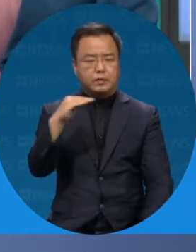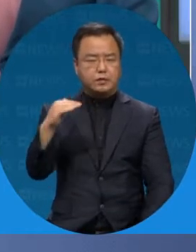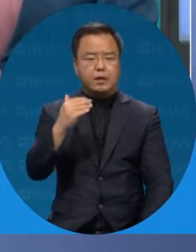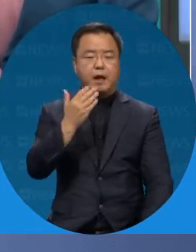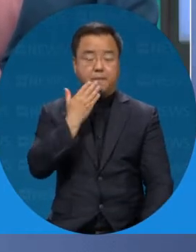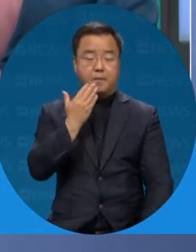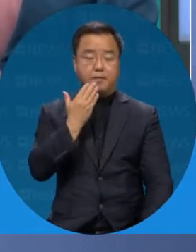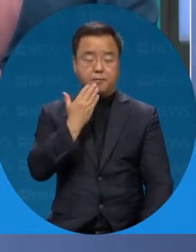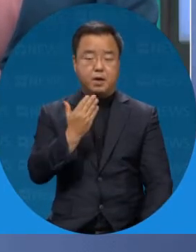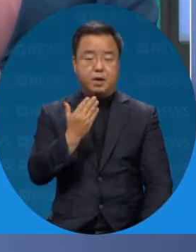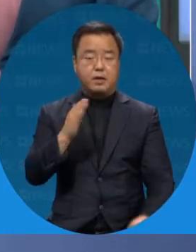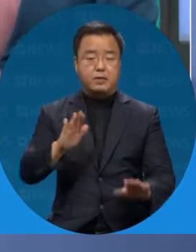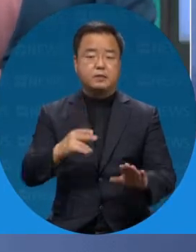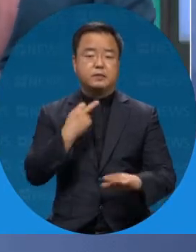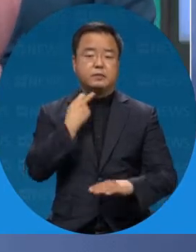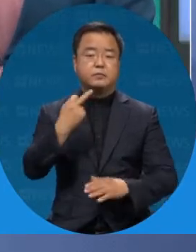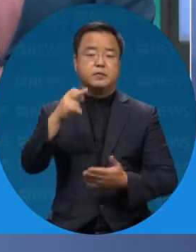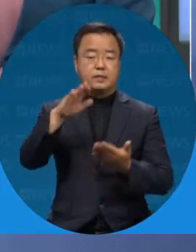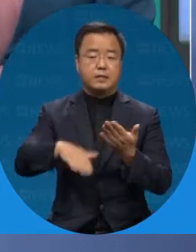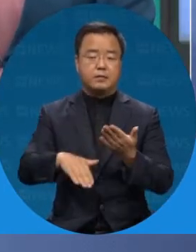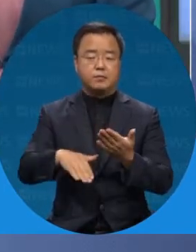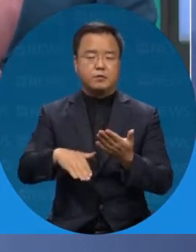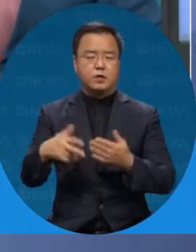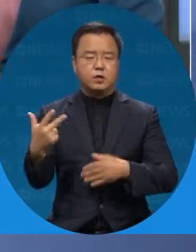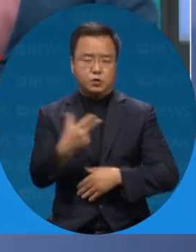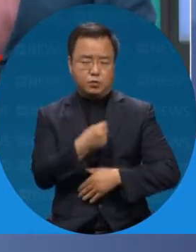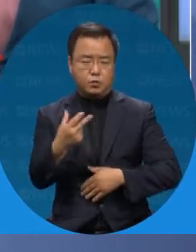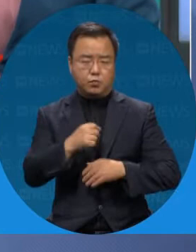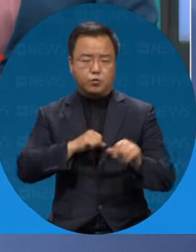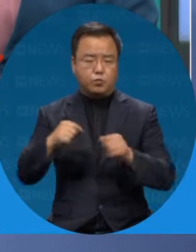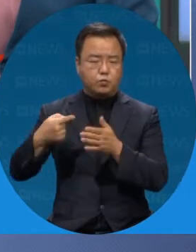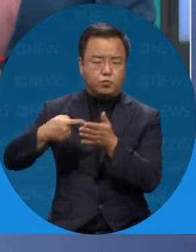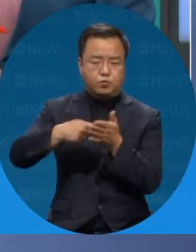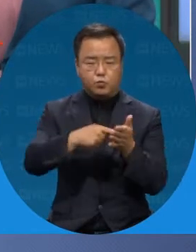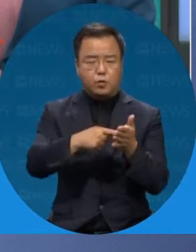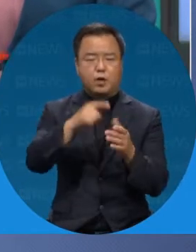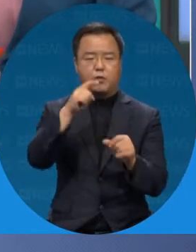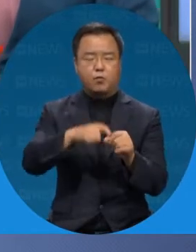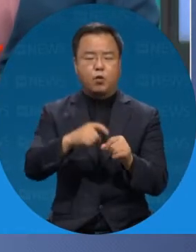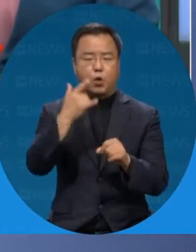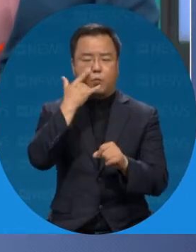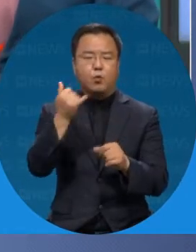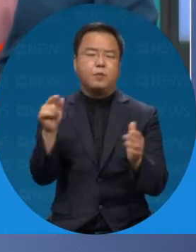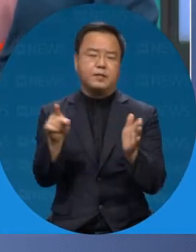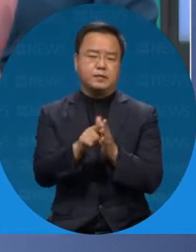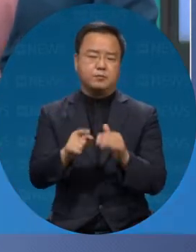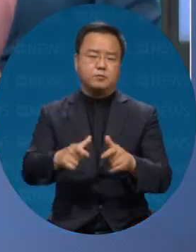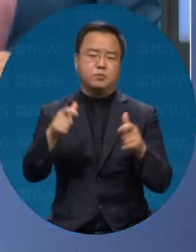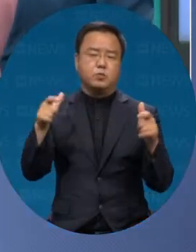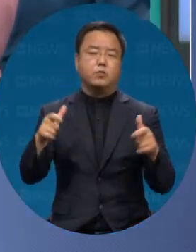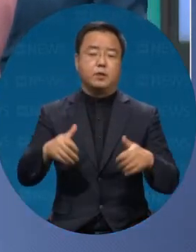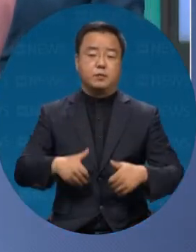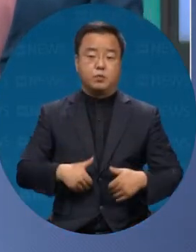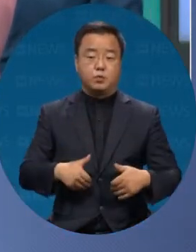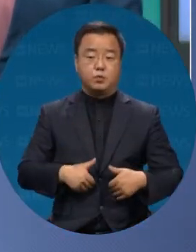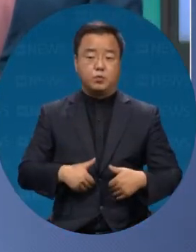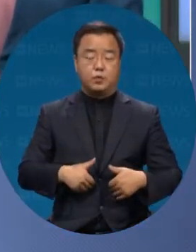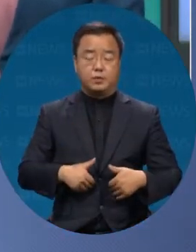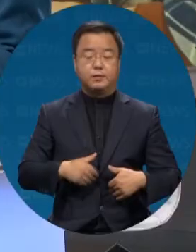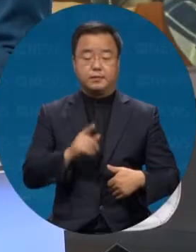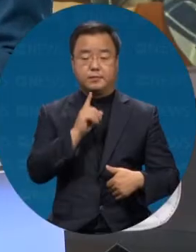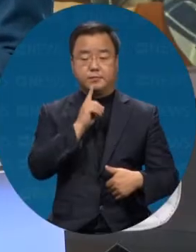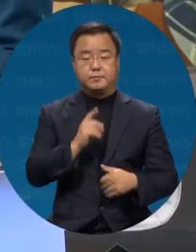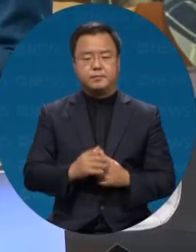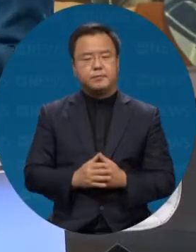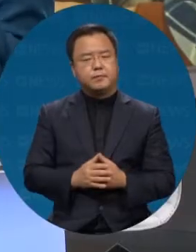만큼 12세 이하 접종을 추진하기 위해서는 이 부모들의 신뢰를 높이는 것부터 출발해야 한다고 강조했습니다. 네,